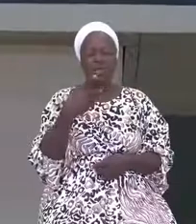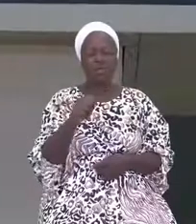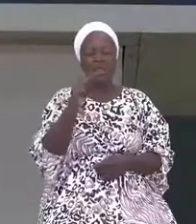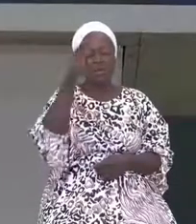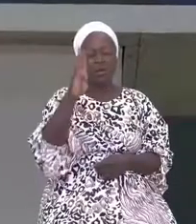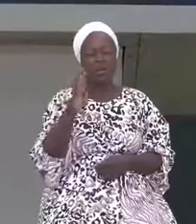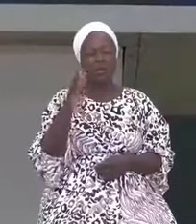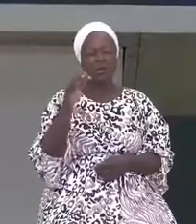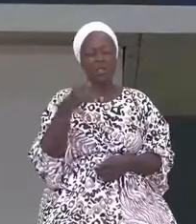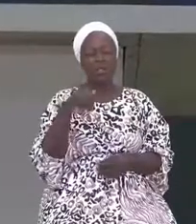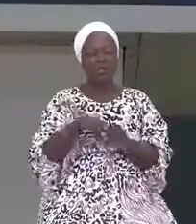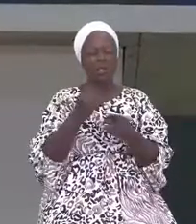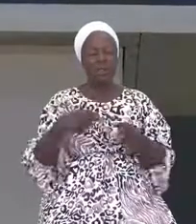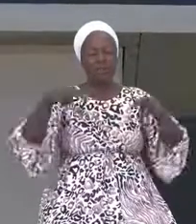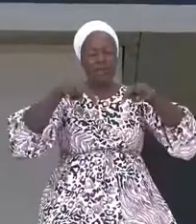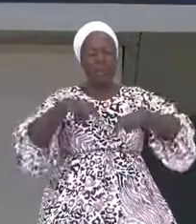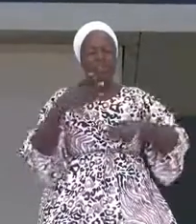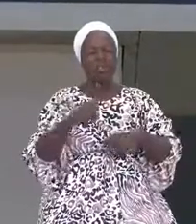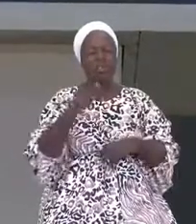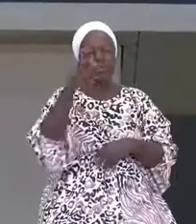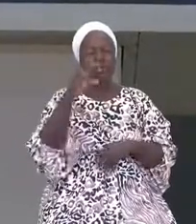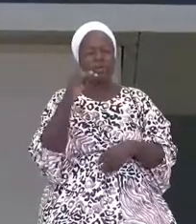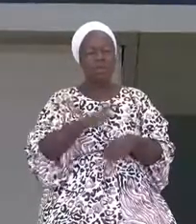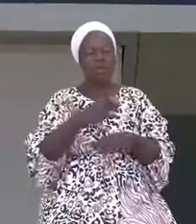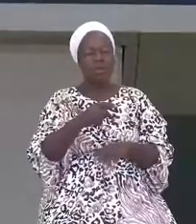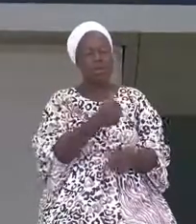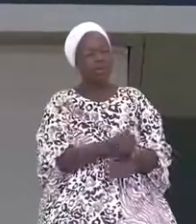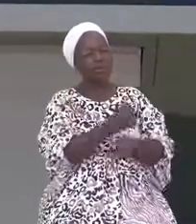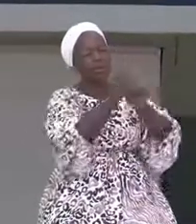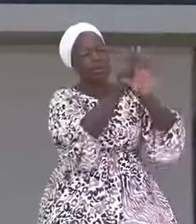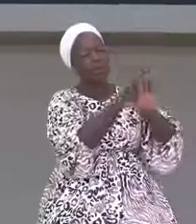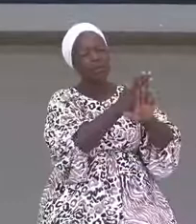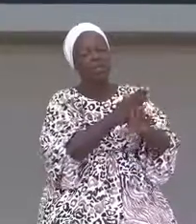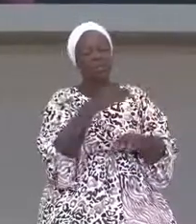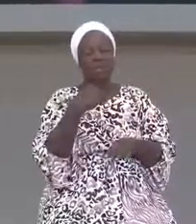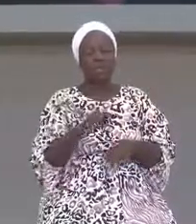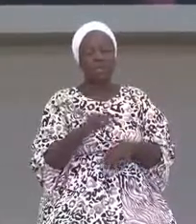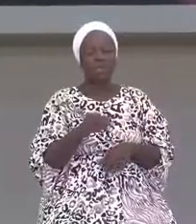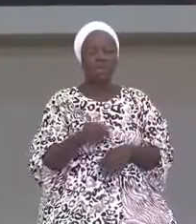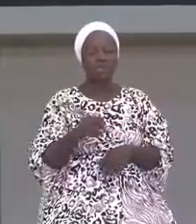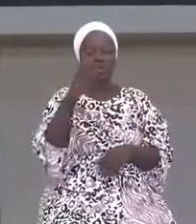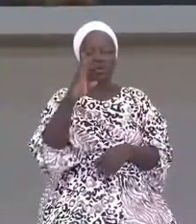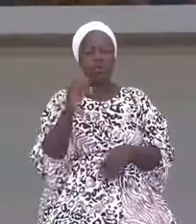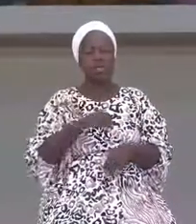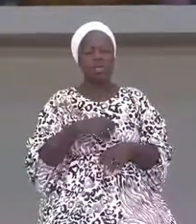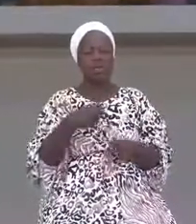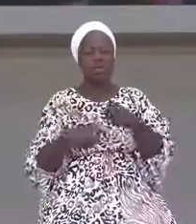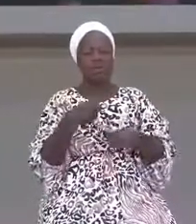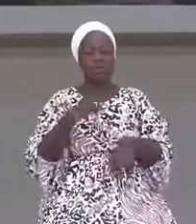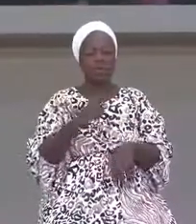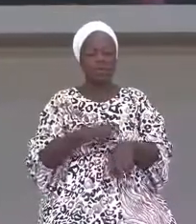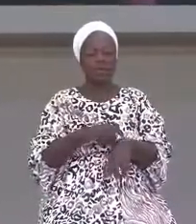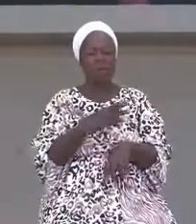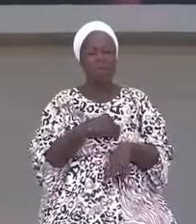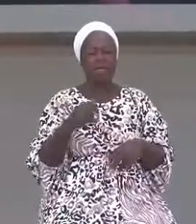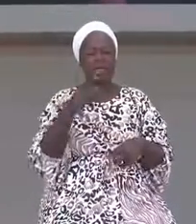la vallée, le Dieu de la montagne. Le Dieu dans les temps difficiles et le Dieu dans les